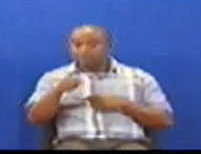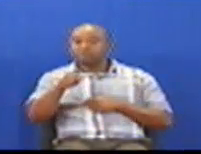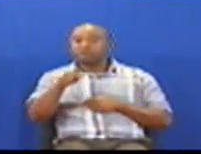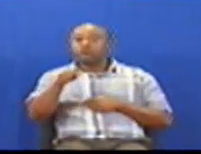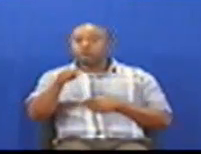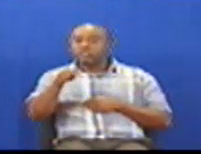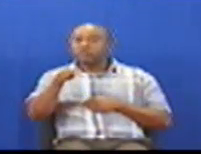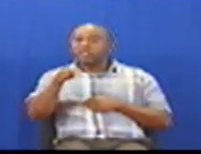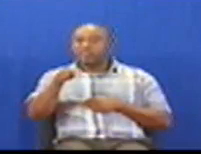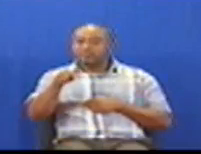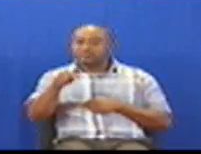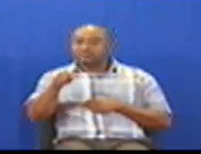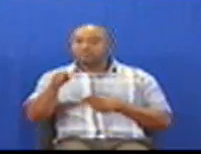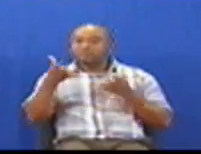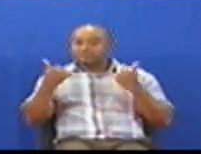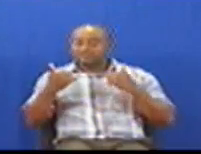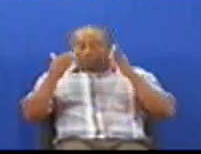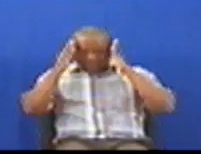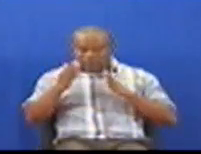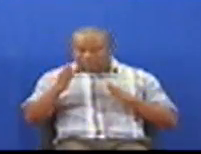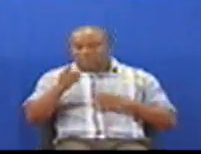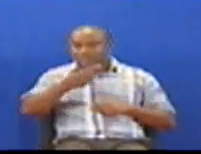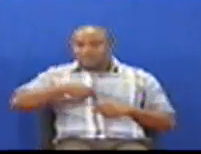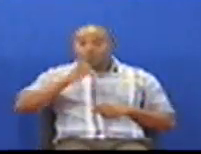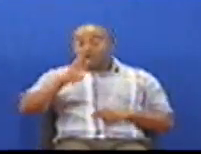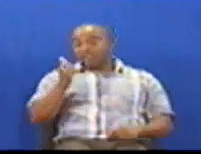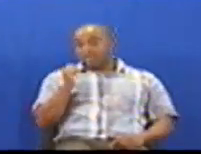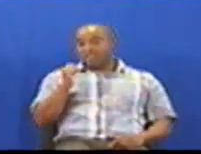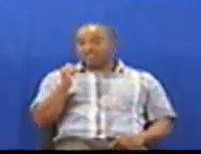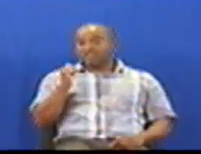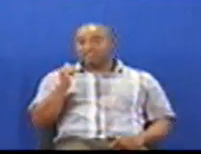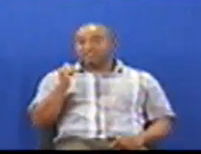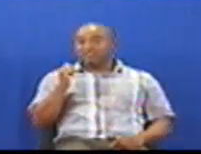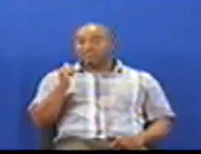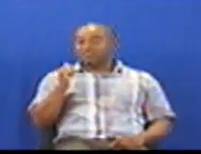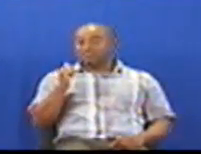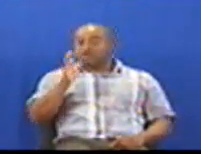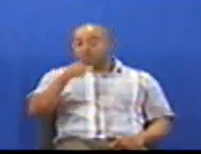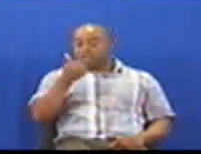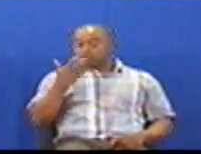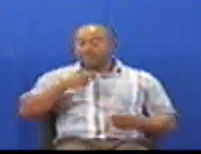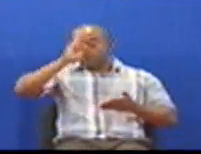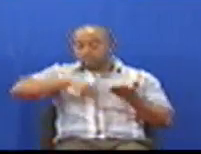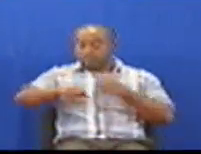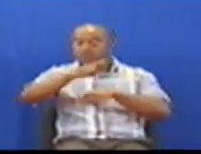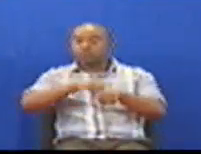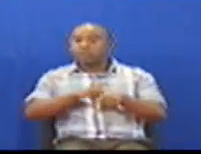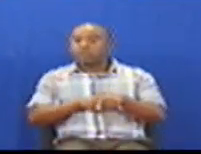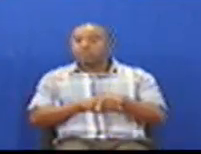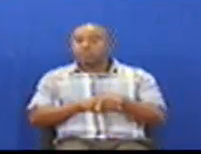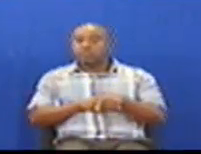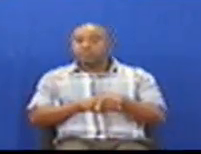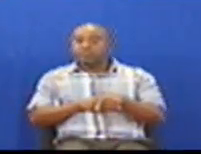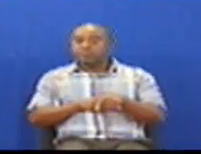mapato ya ndani, kwa asilimia 80 mwaka jana tulipata usajili wa muda kwa maelekezo